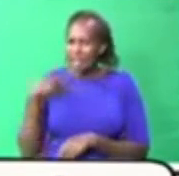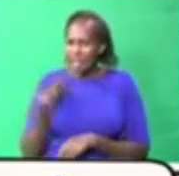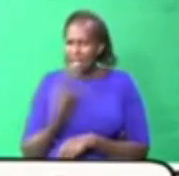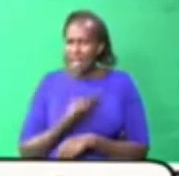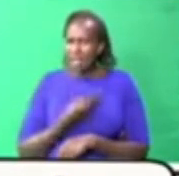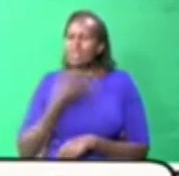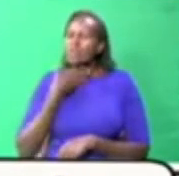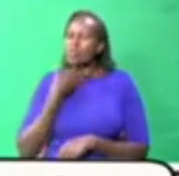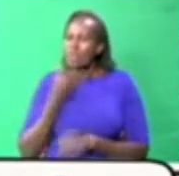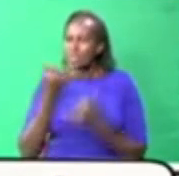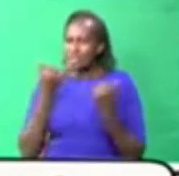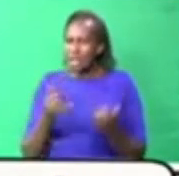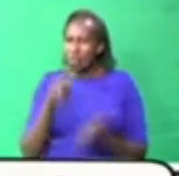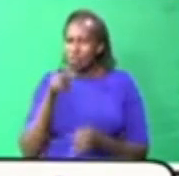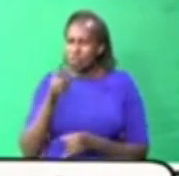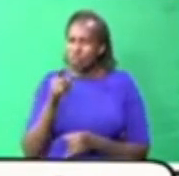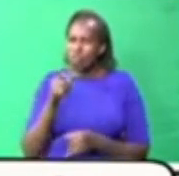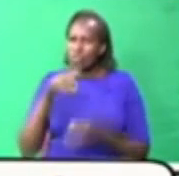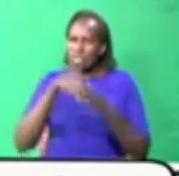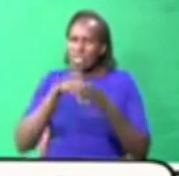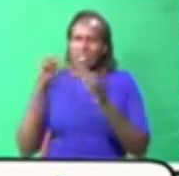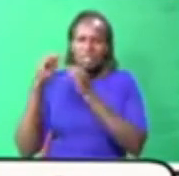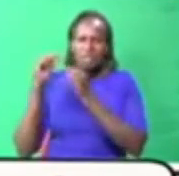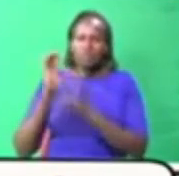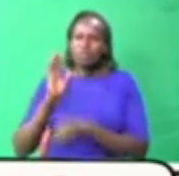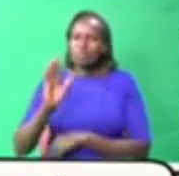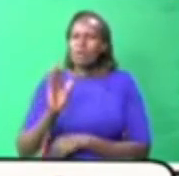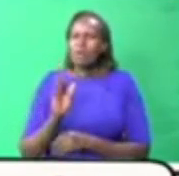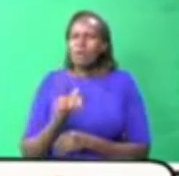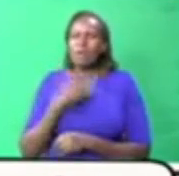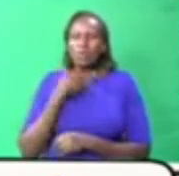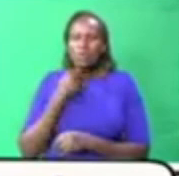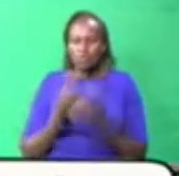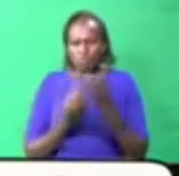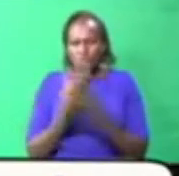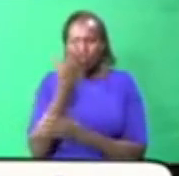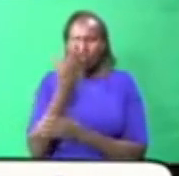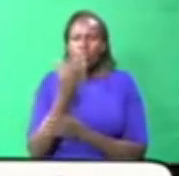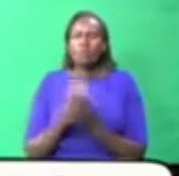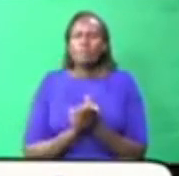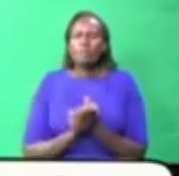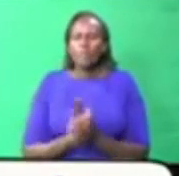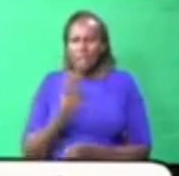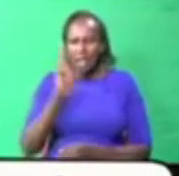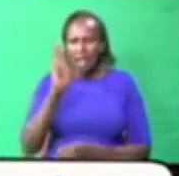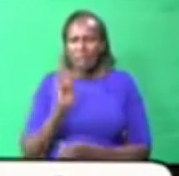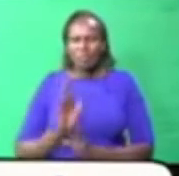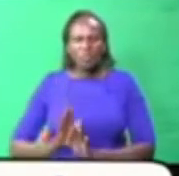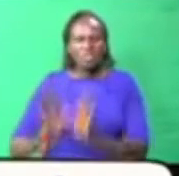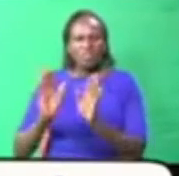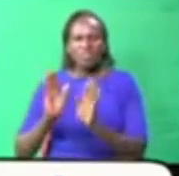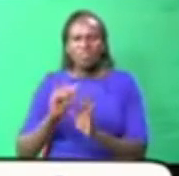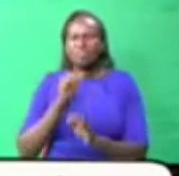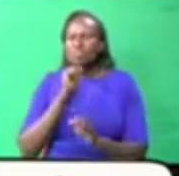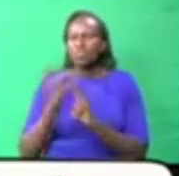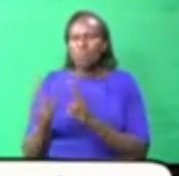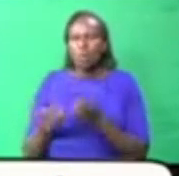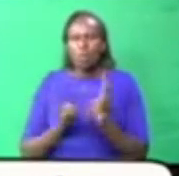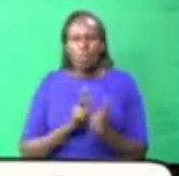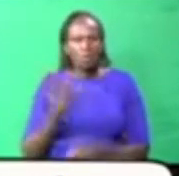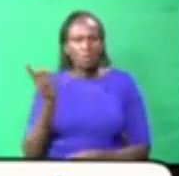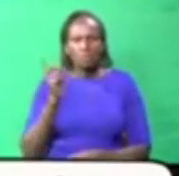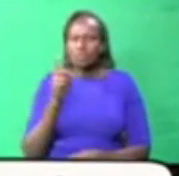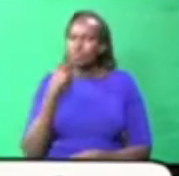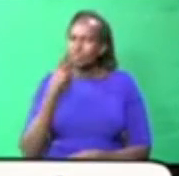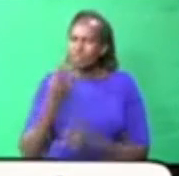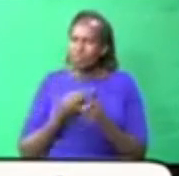want now you in your generation. I want you to grow out, to grow up. Uwache kuwa mkristo wa kawaida. Wakusema kwamba